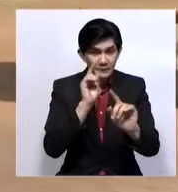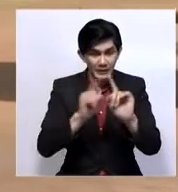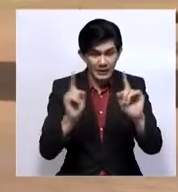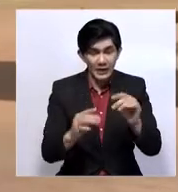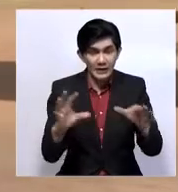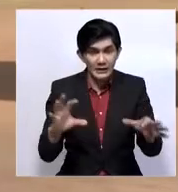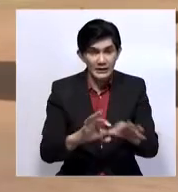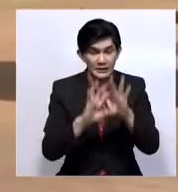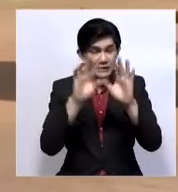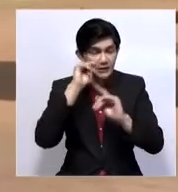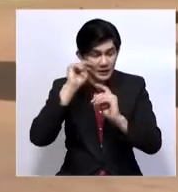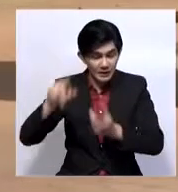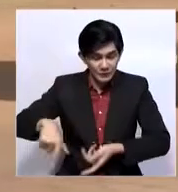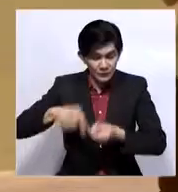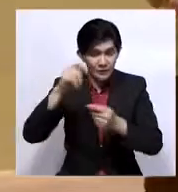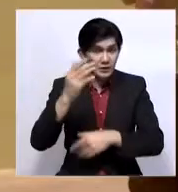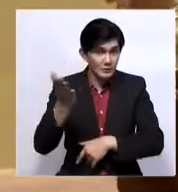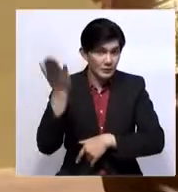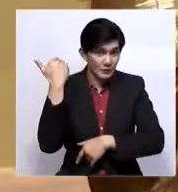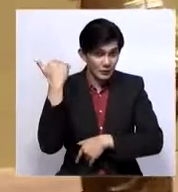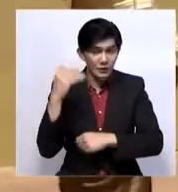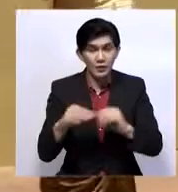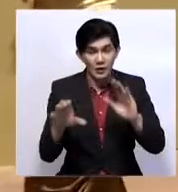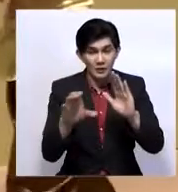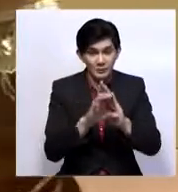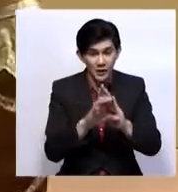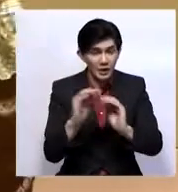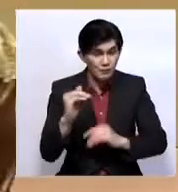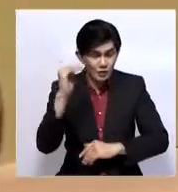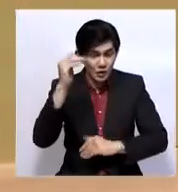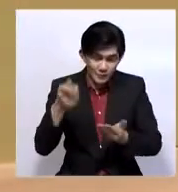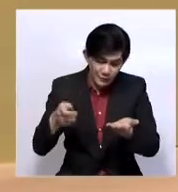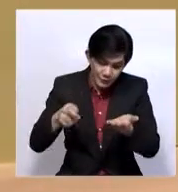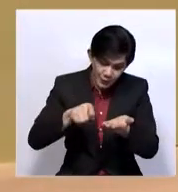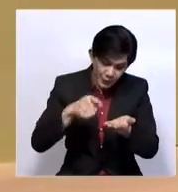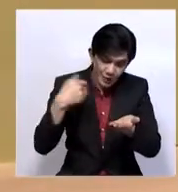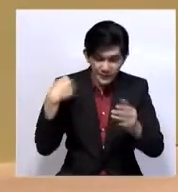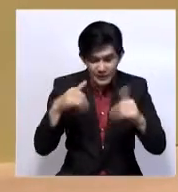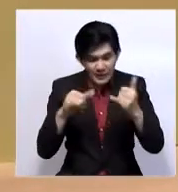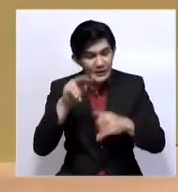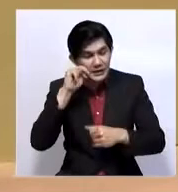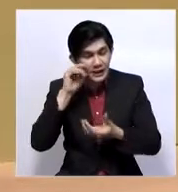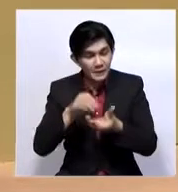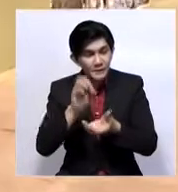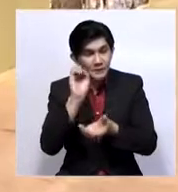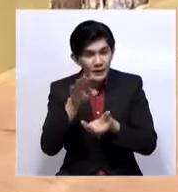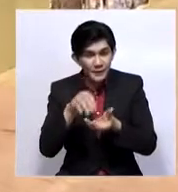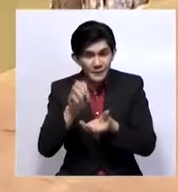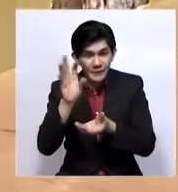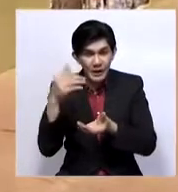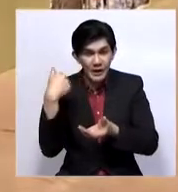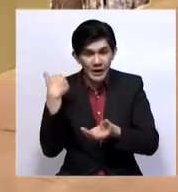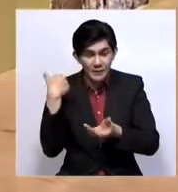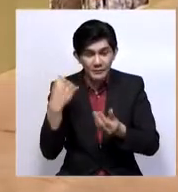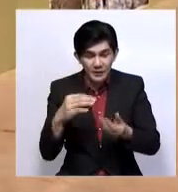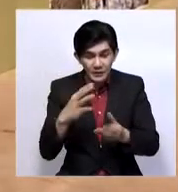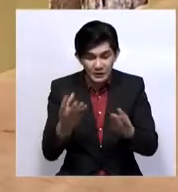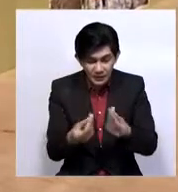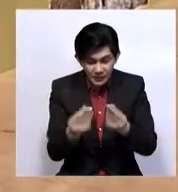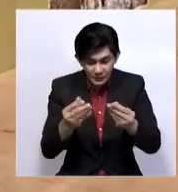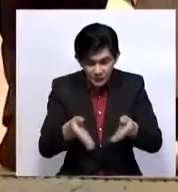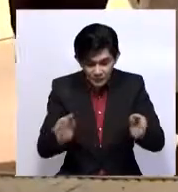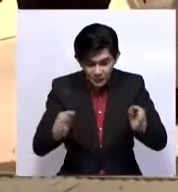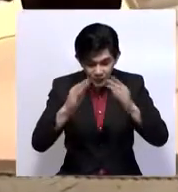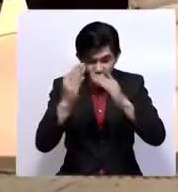กับเทศกาลสงกรานต์ในอดีตค่ะทั้งภาพการรดน้ำดำหัวผู้ใหญ่การเล่นน้ำสงกรานต์ในอดีตและการก่อเจดีย์